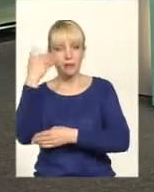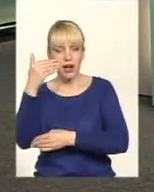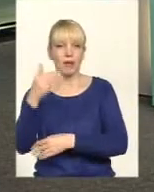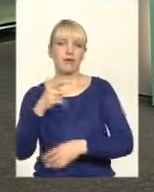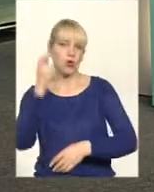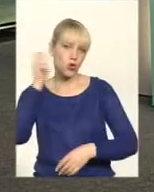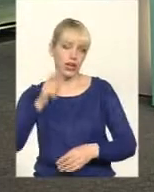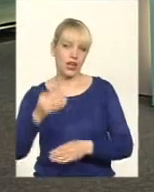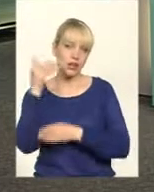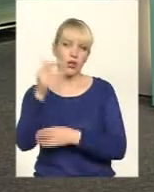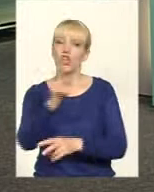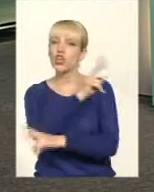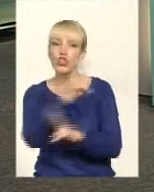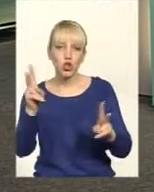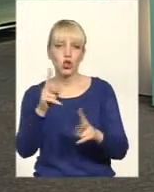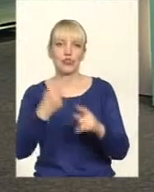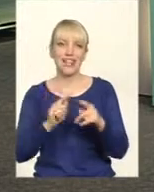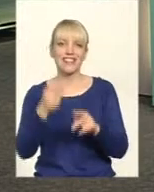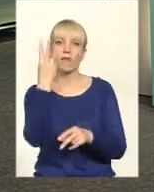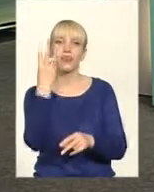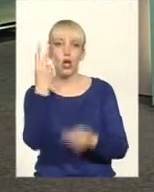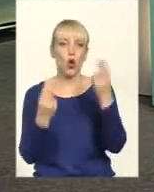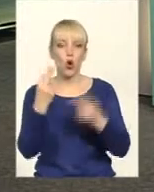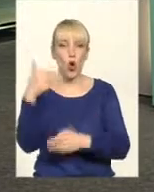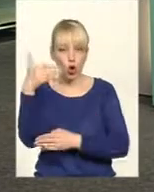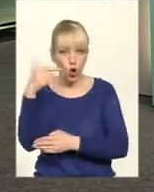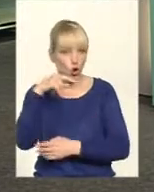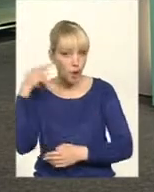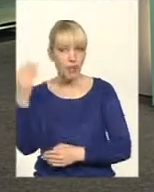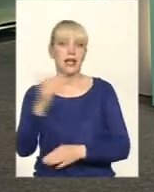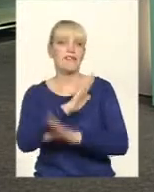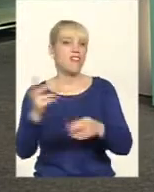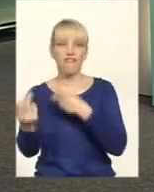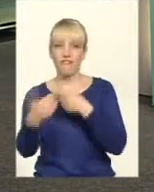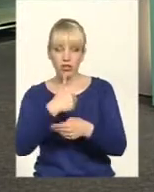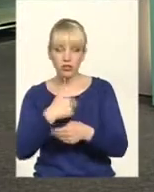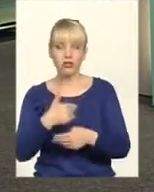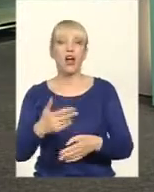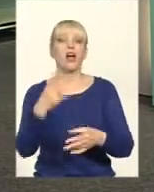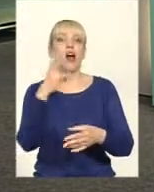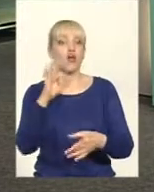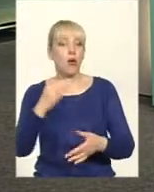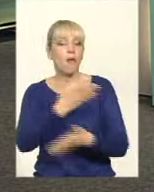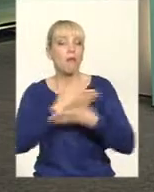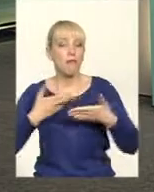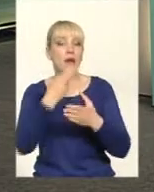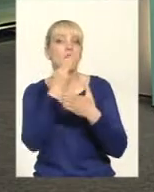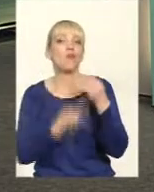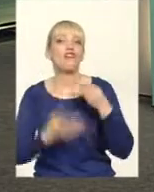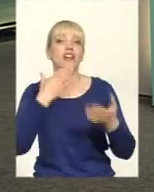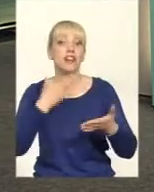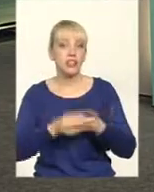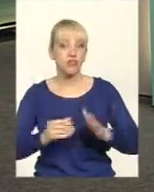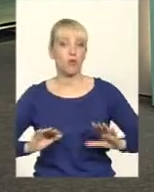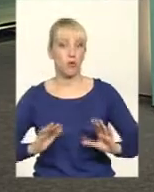этим триколором не войдет в это помещение. И ну, мы провалили свой момент, да, лидеры, которые там